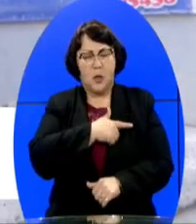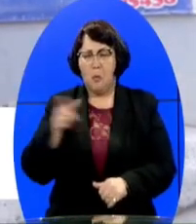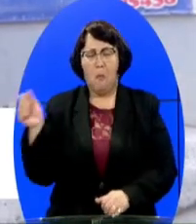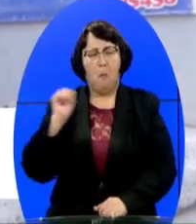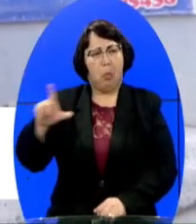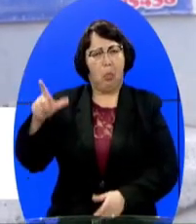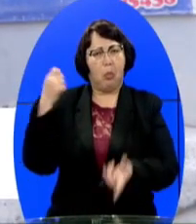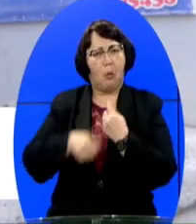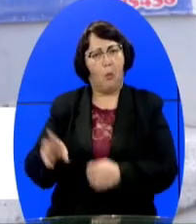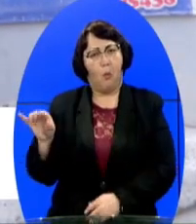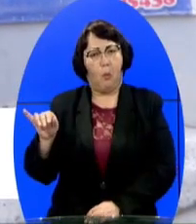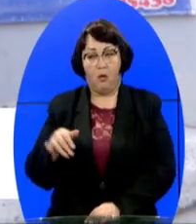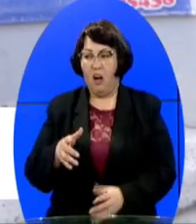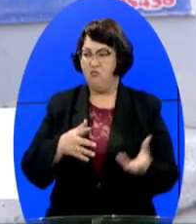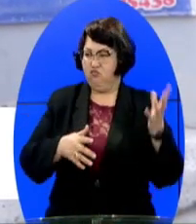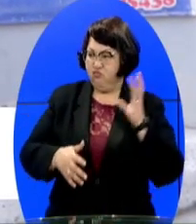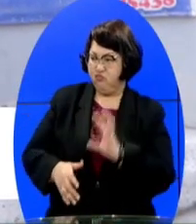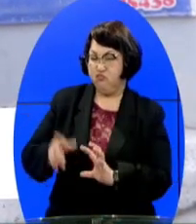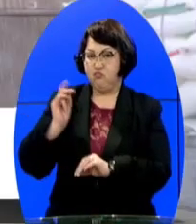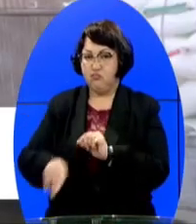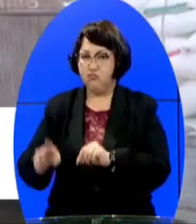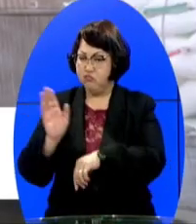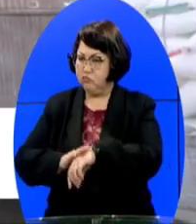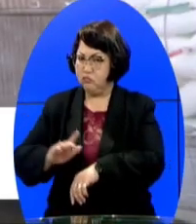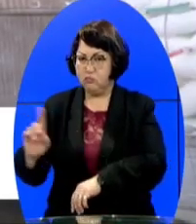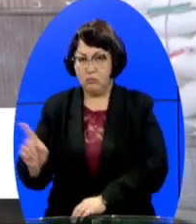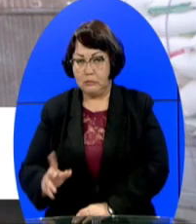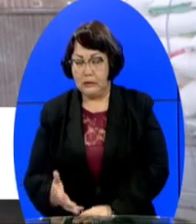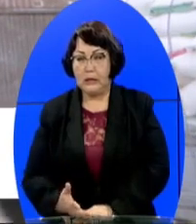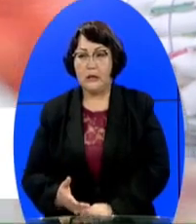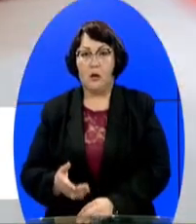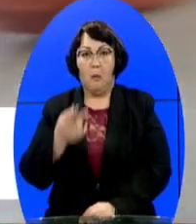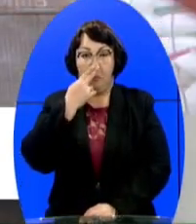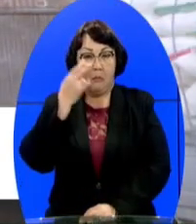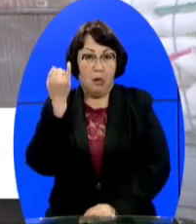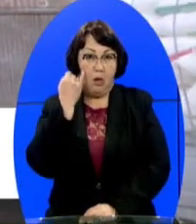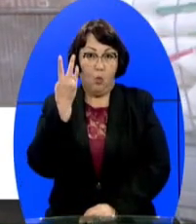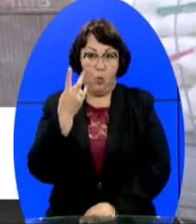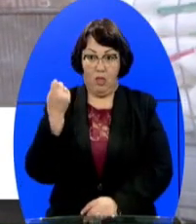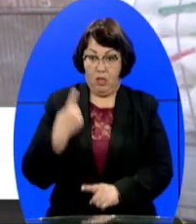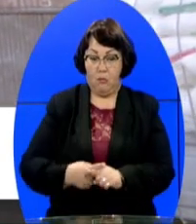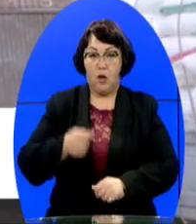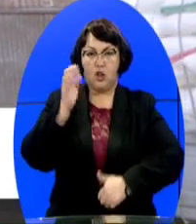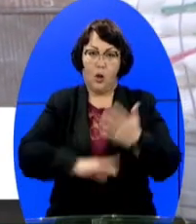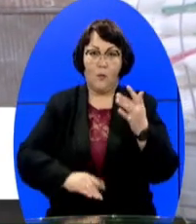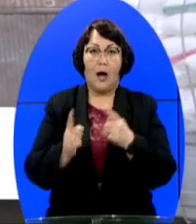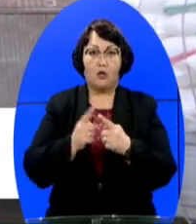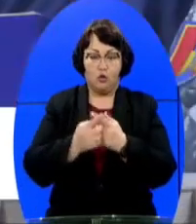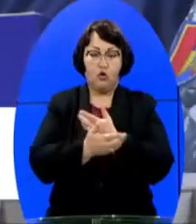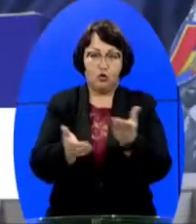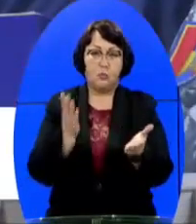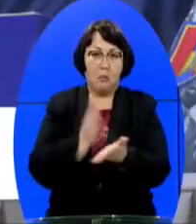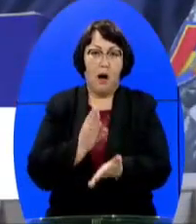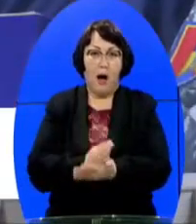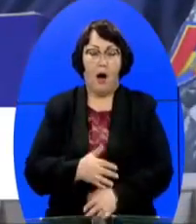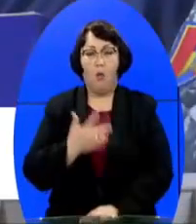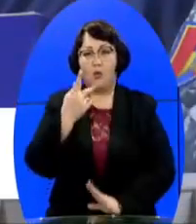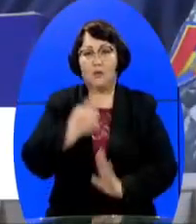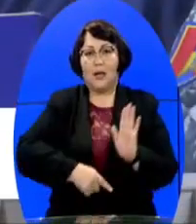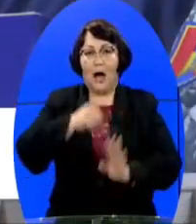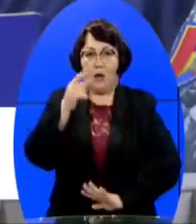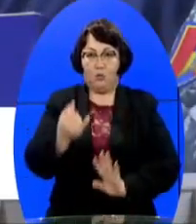улсын байцаагчнаар томоохон зах худалдааны төвүүдэд ажиллаж хэрэв үндэслэлгүйгээр үнэ нэмсэн бол торгуул ноогдуулж байна. 3-р сарын